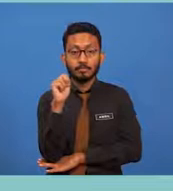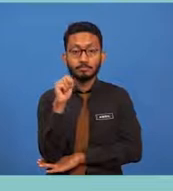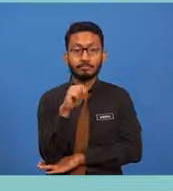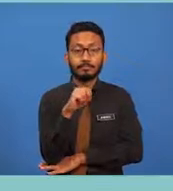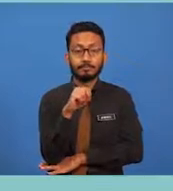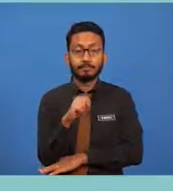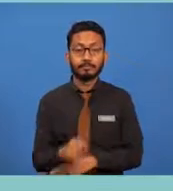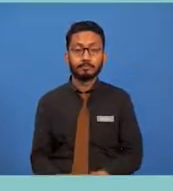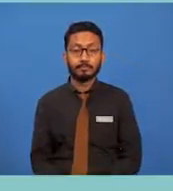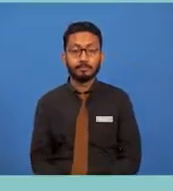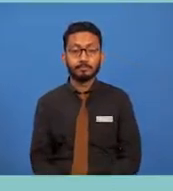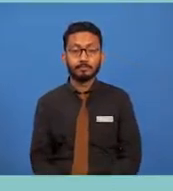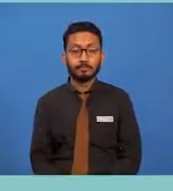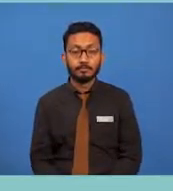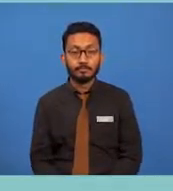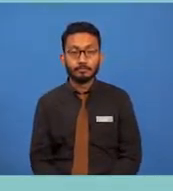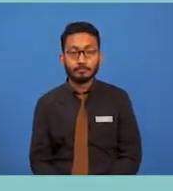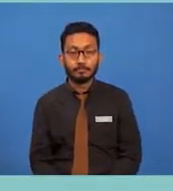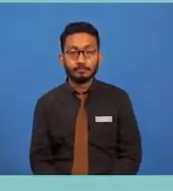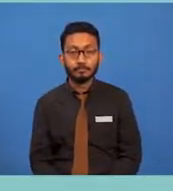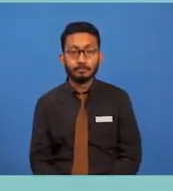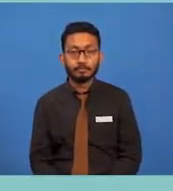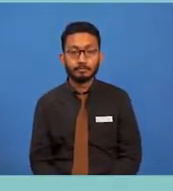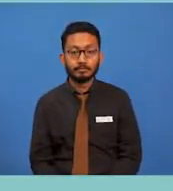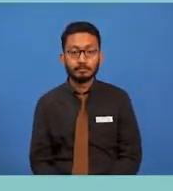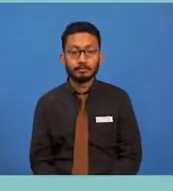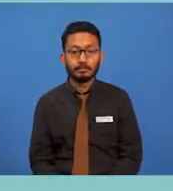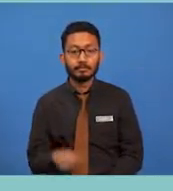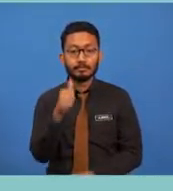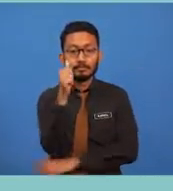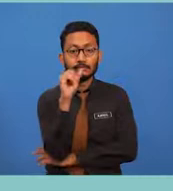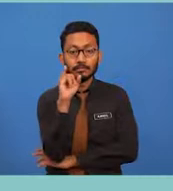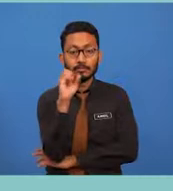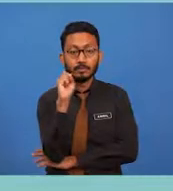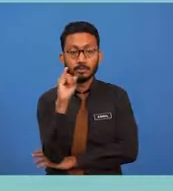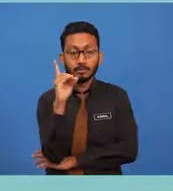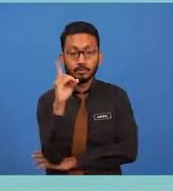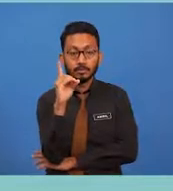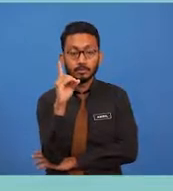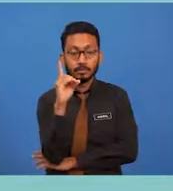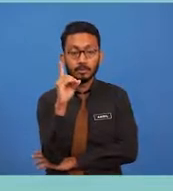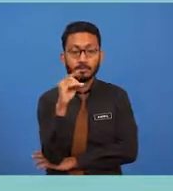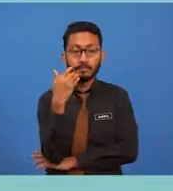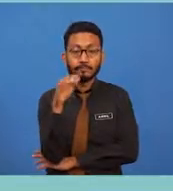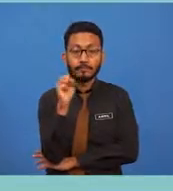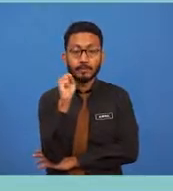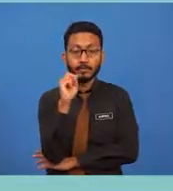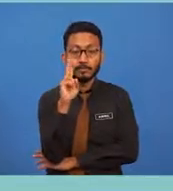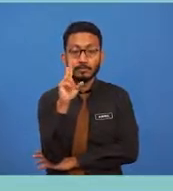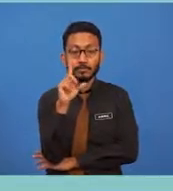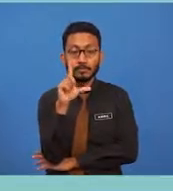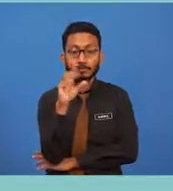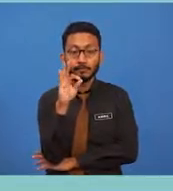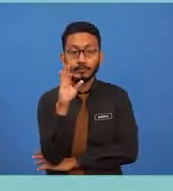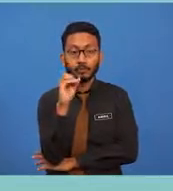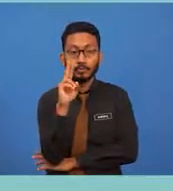ion hidrogen. Asid sulfurik dan asid karbonik adalah dua contoh bagi